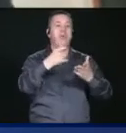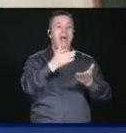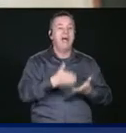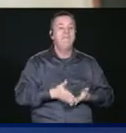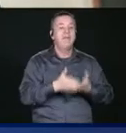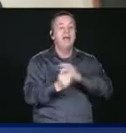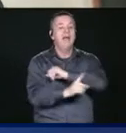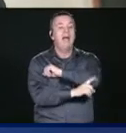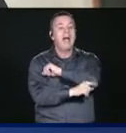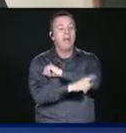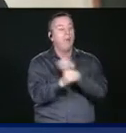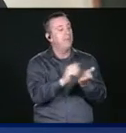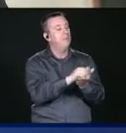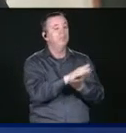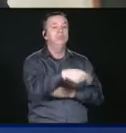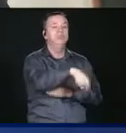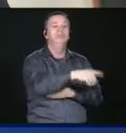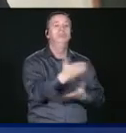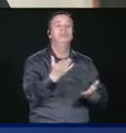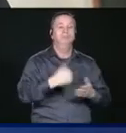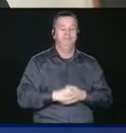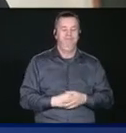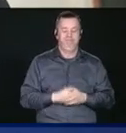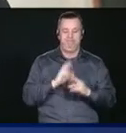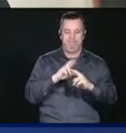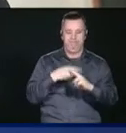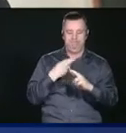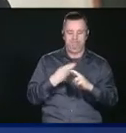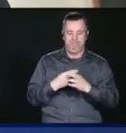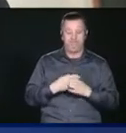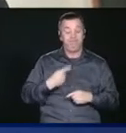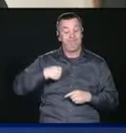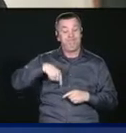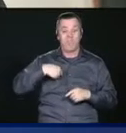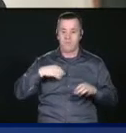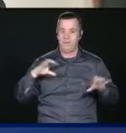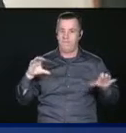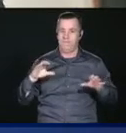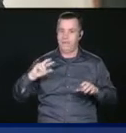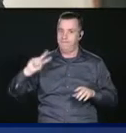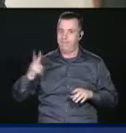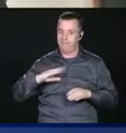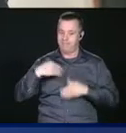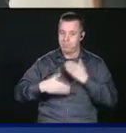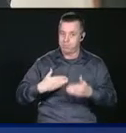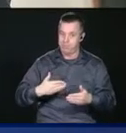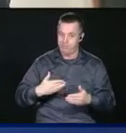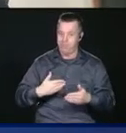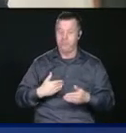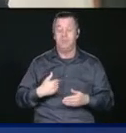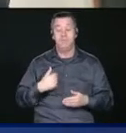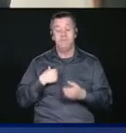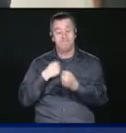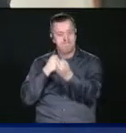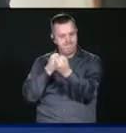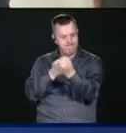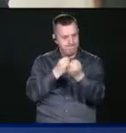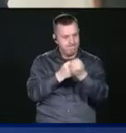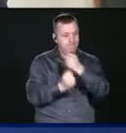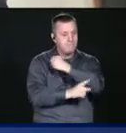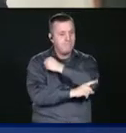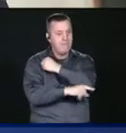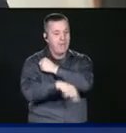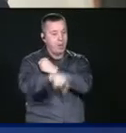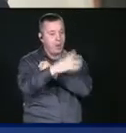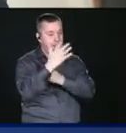employés qui perdent leur emploi? Alors, nous sommes allés de l'avant rapidement pour soutenir les personnes qui ont perdu leur emploi et